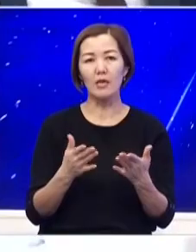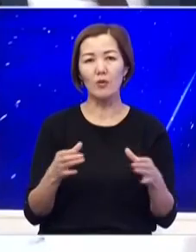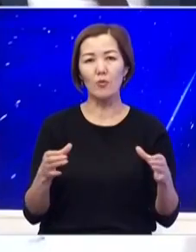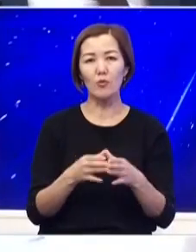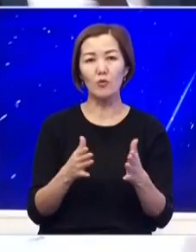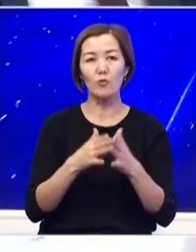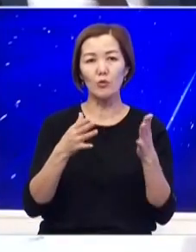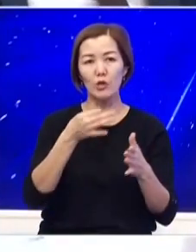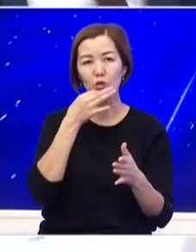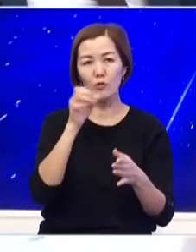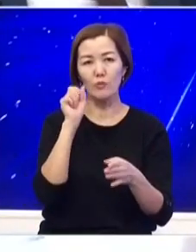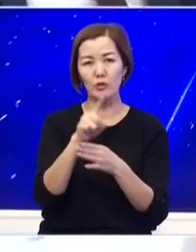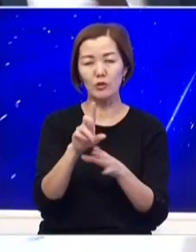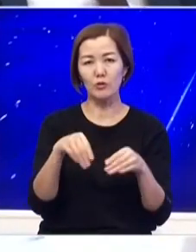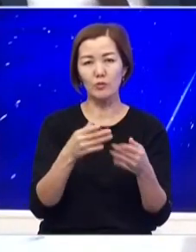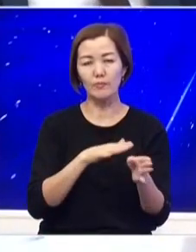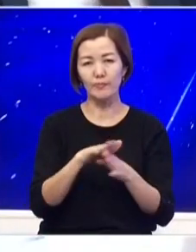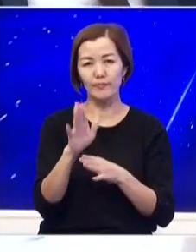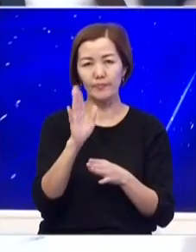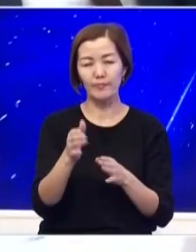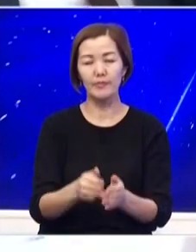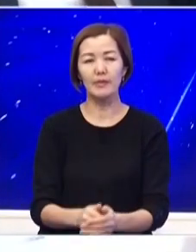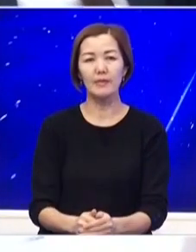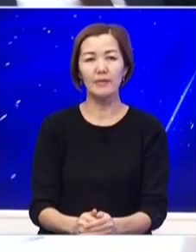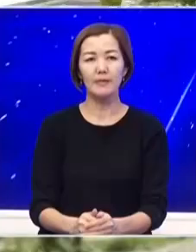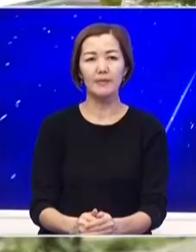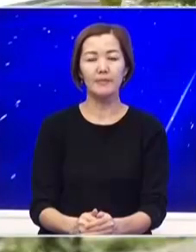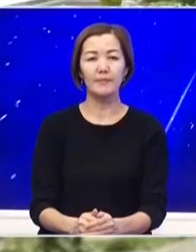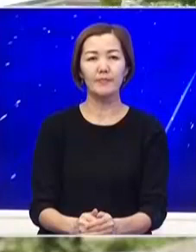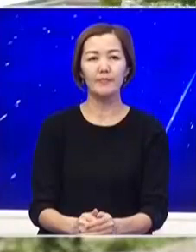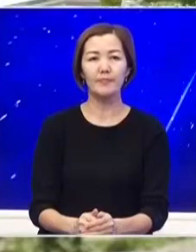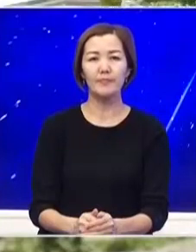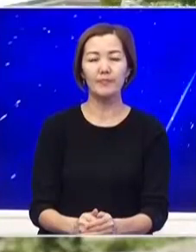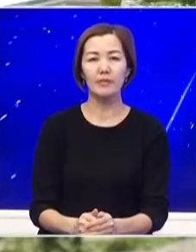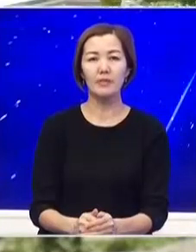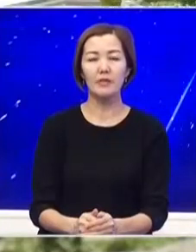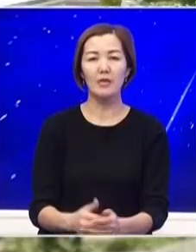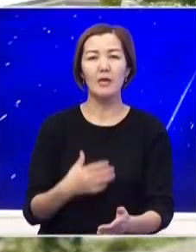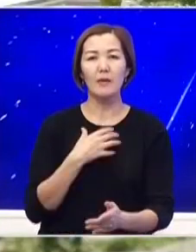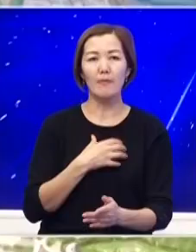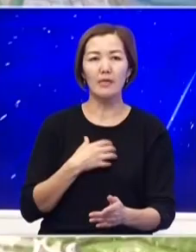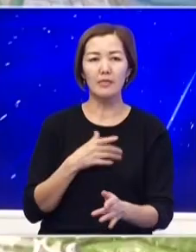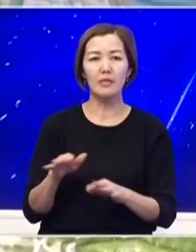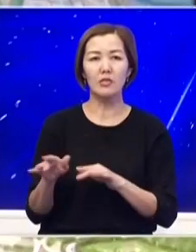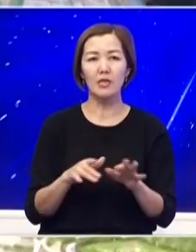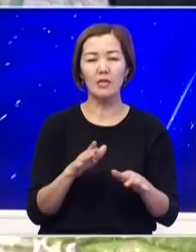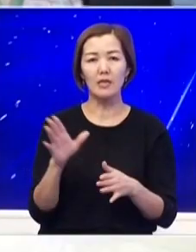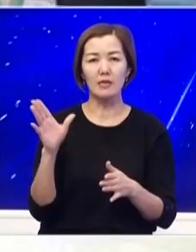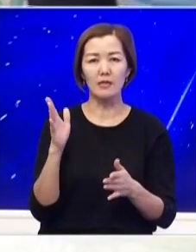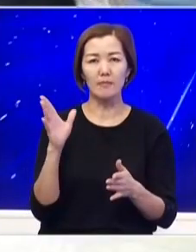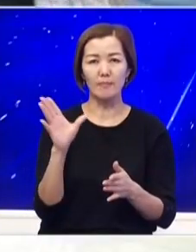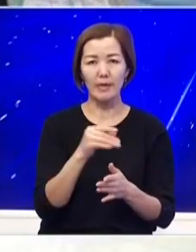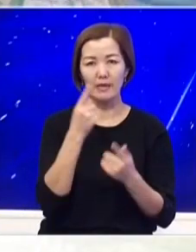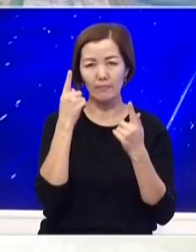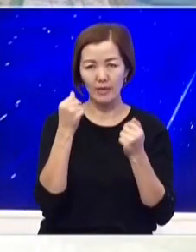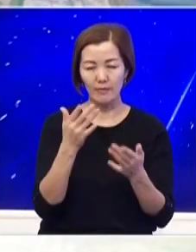үлкен жауапкершілік жүктейді деп сендірді кеңес төрағасы. Алдымызда қандай маңызды шаралар күтіп тұрғанын бәрін біз осы